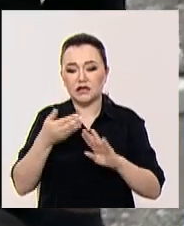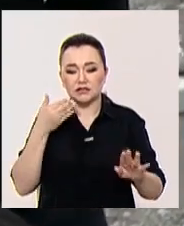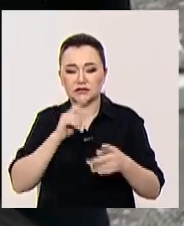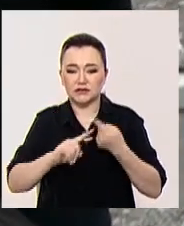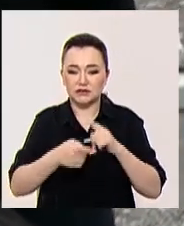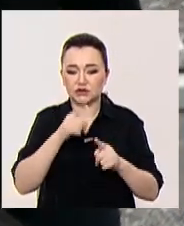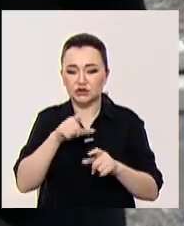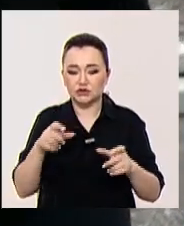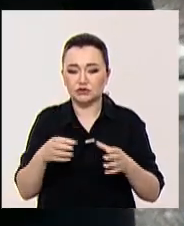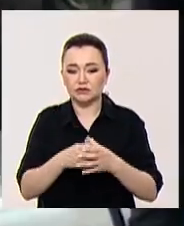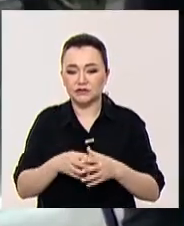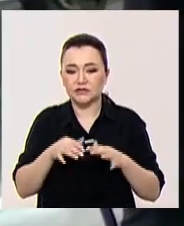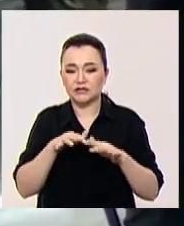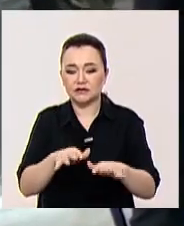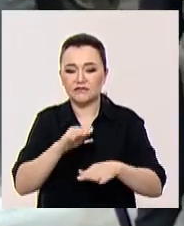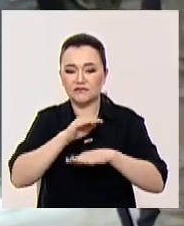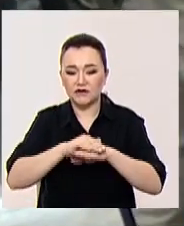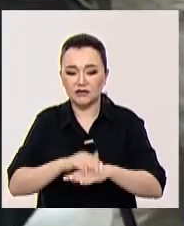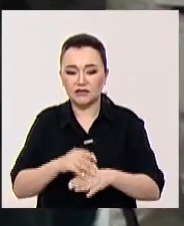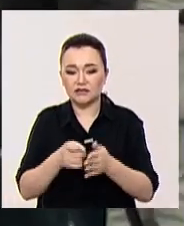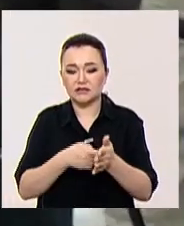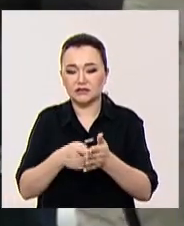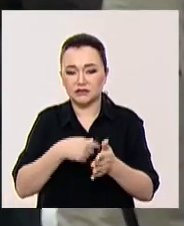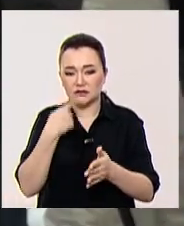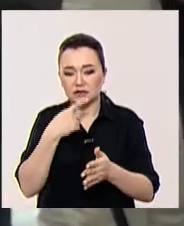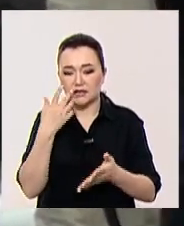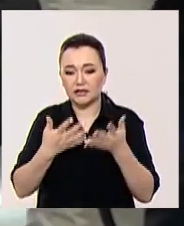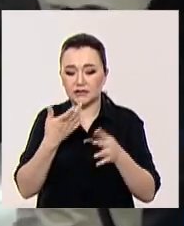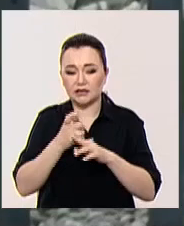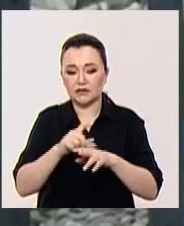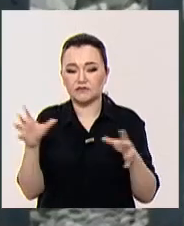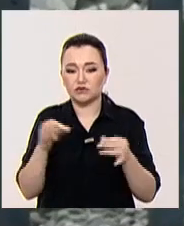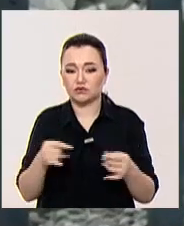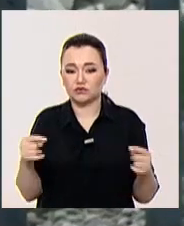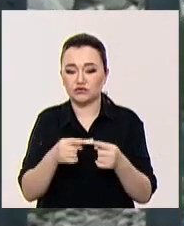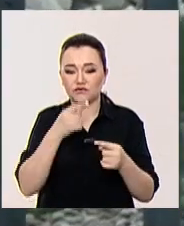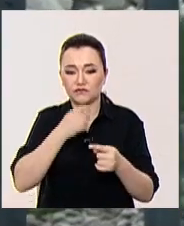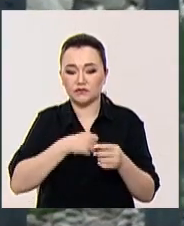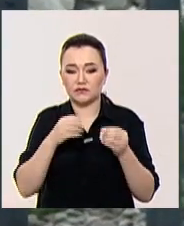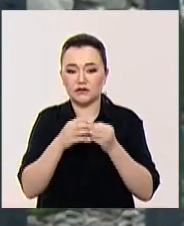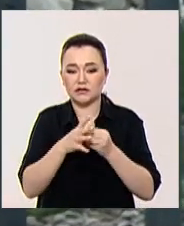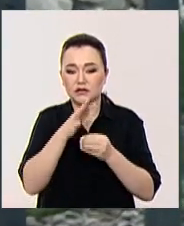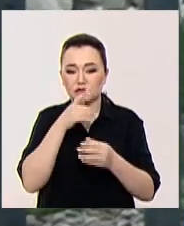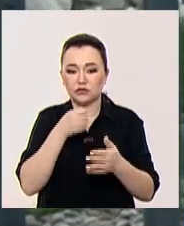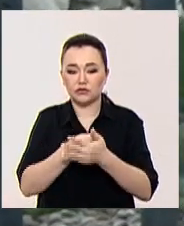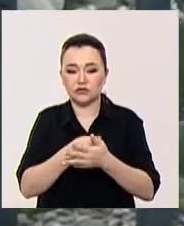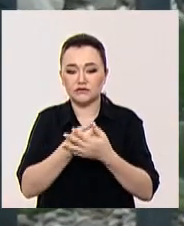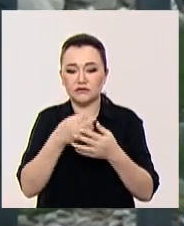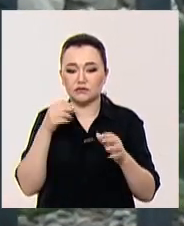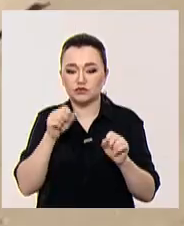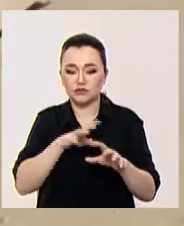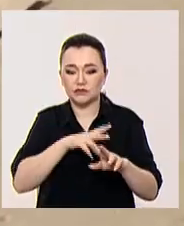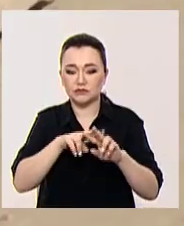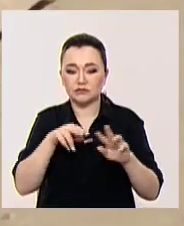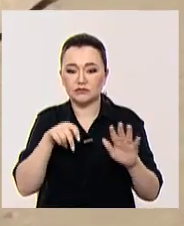арқылы адамдар тобы жасаған іс-әрекеттер фактісі бойынша тергеліп жатыр дейді. Егер бұл деректер дәлелденсе, жауынгерлер 15 жылға дейін бас бостандығынан айырылуы мүмкін